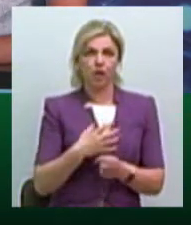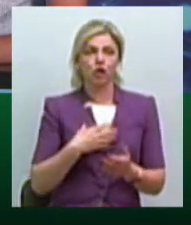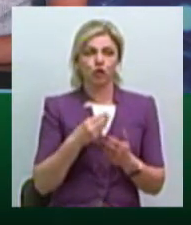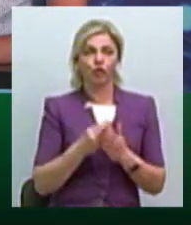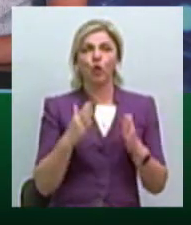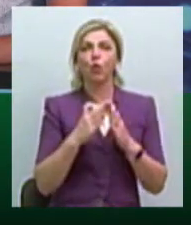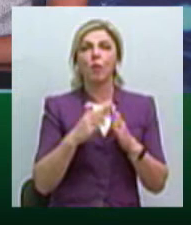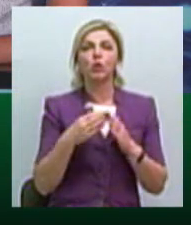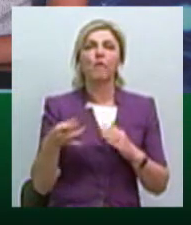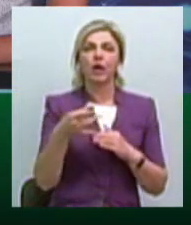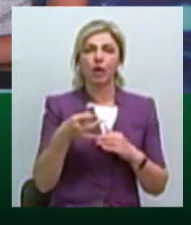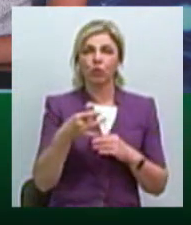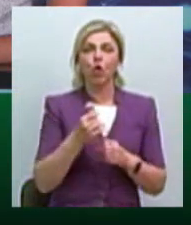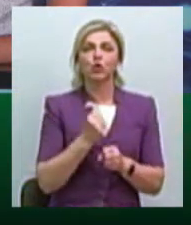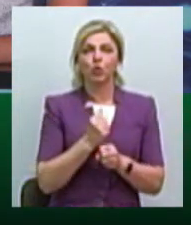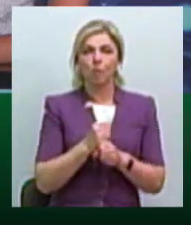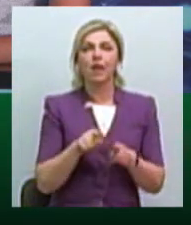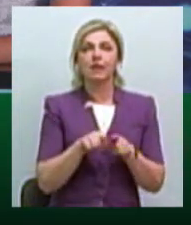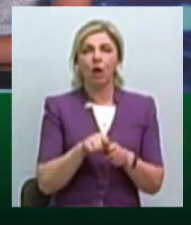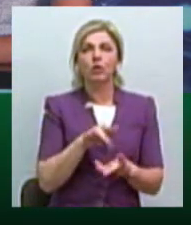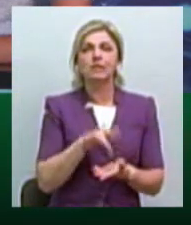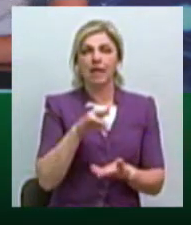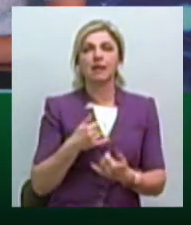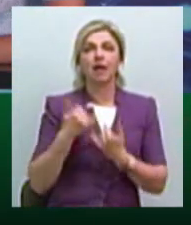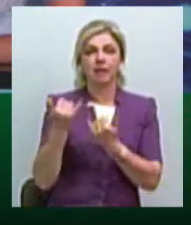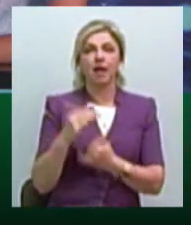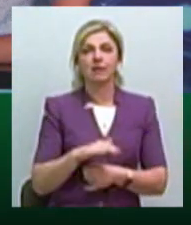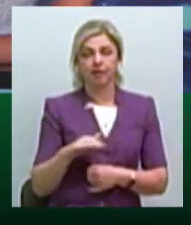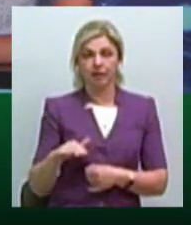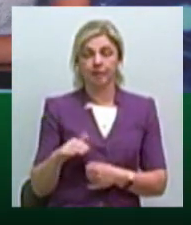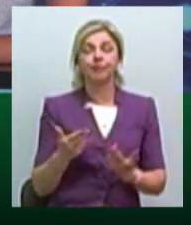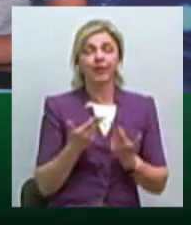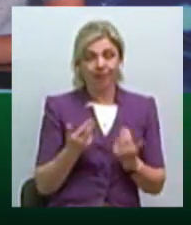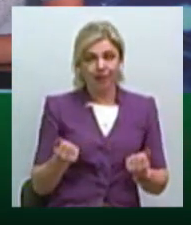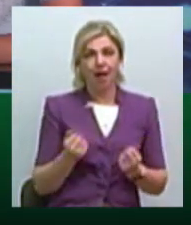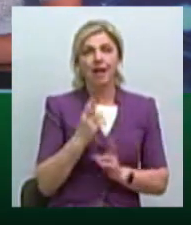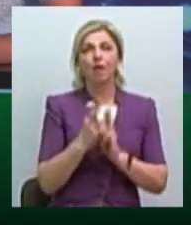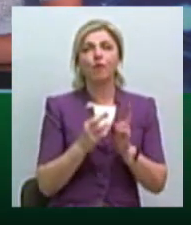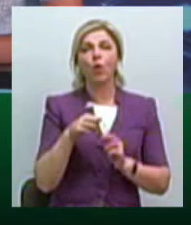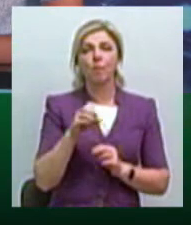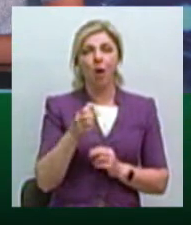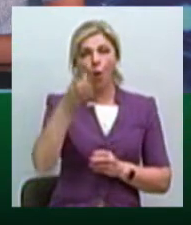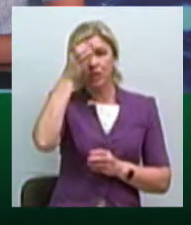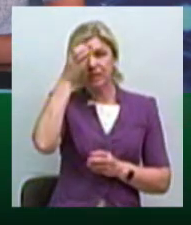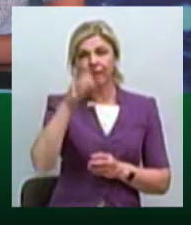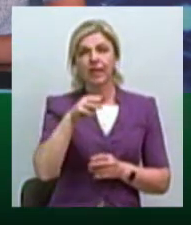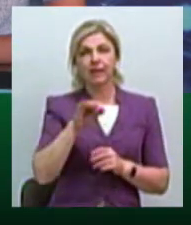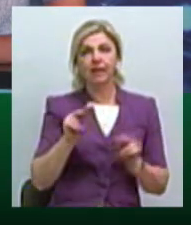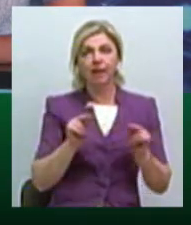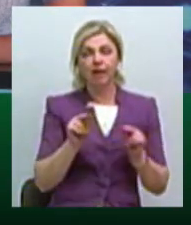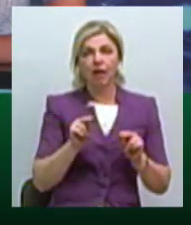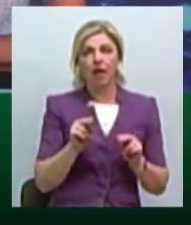Доманівщині, зробити такий центр для дітей? Так, дійсно, реформа зараз освіти намагається йти з